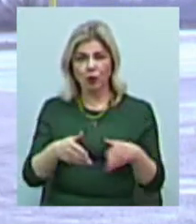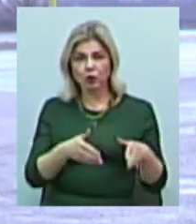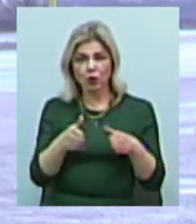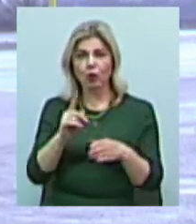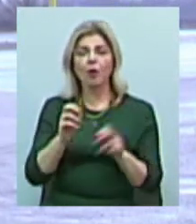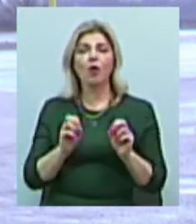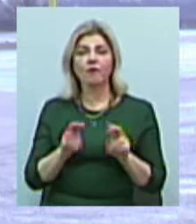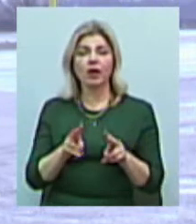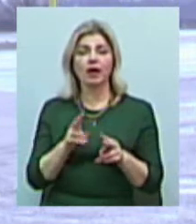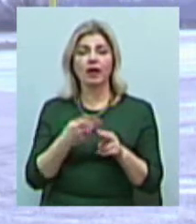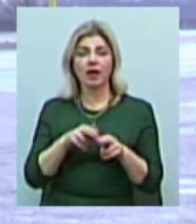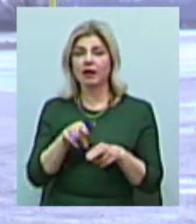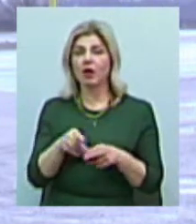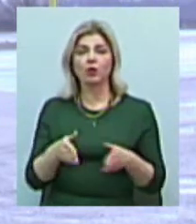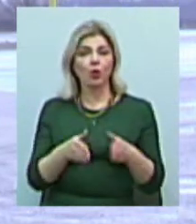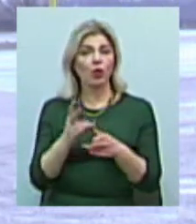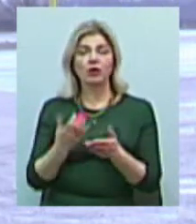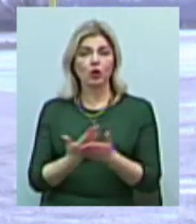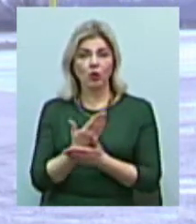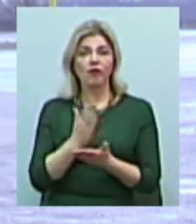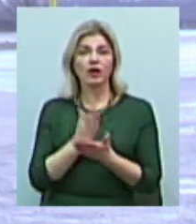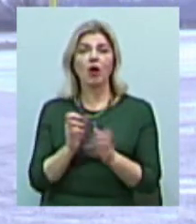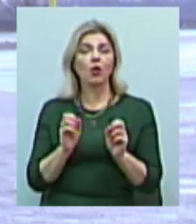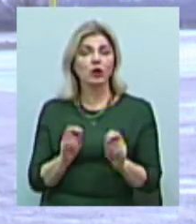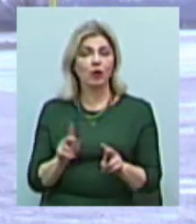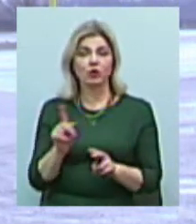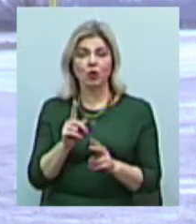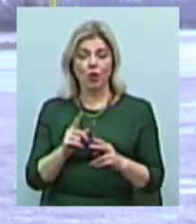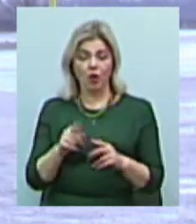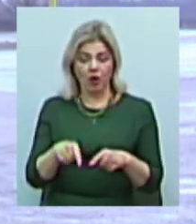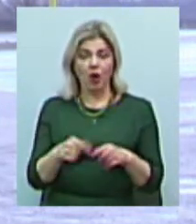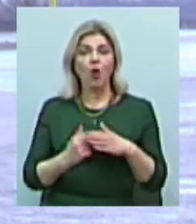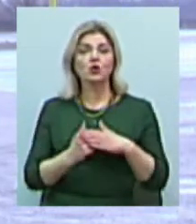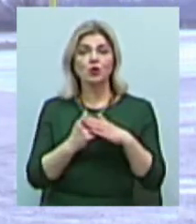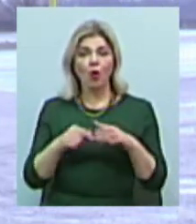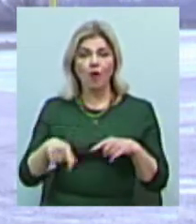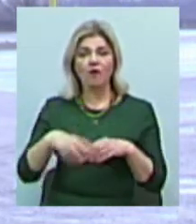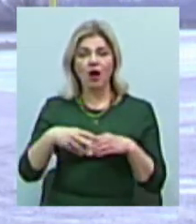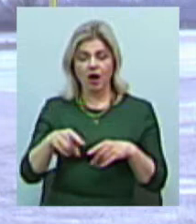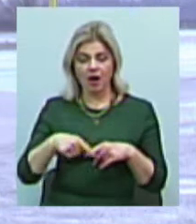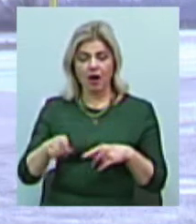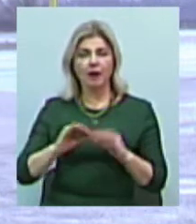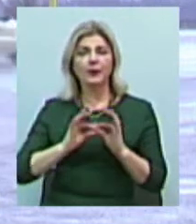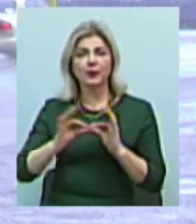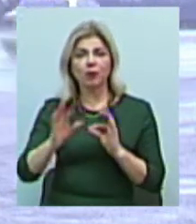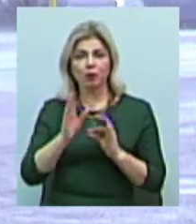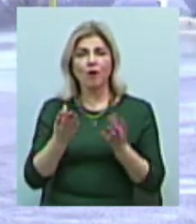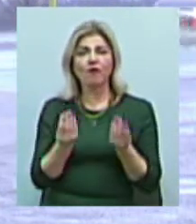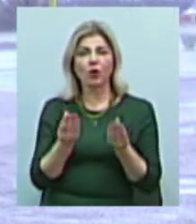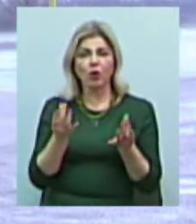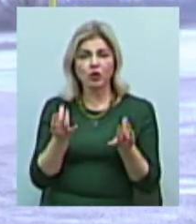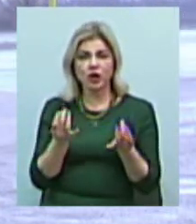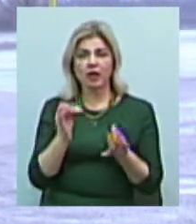загроза, особливо це дорога не нова. Є загроза того, що основа буде зволожена і під впливом